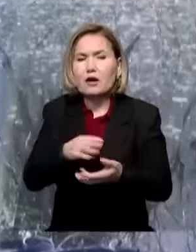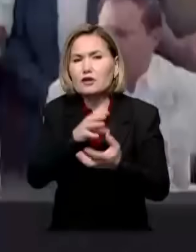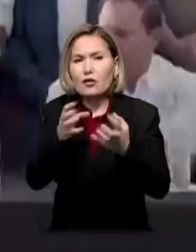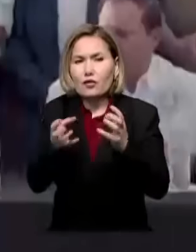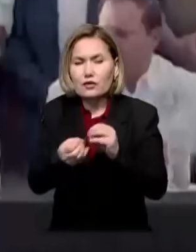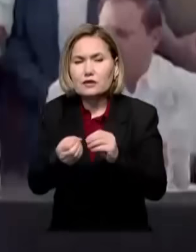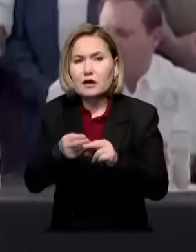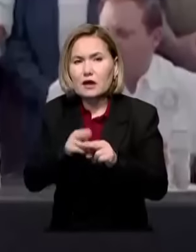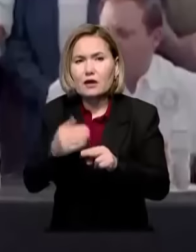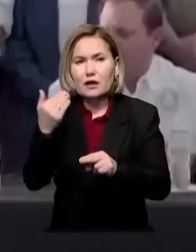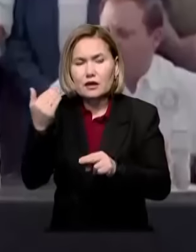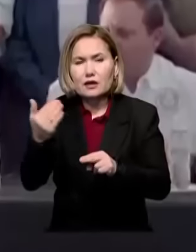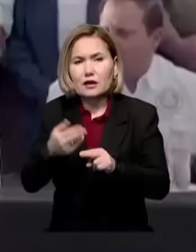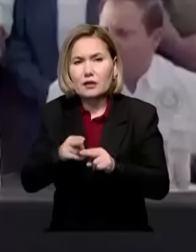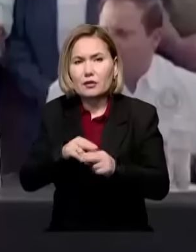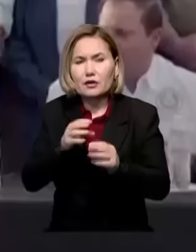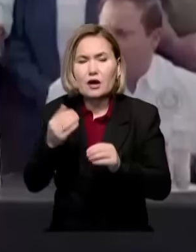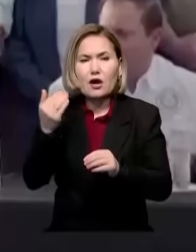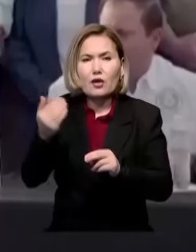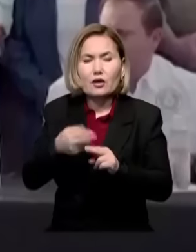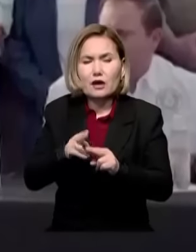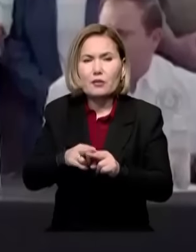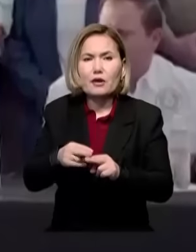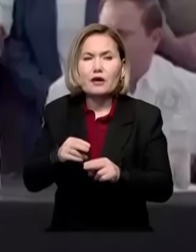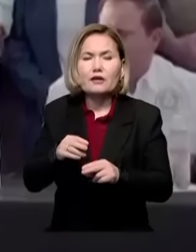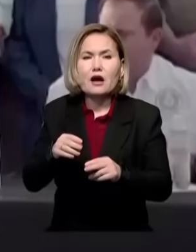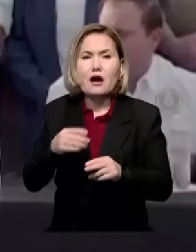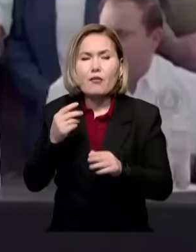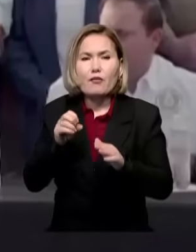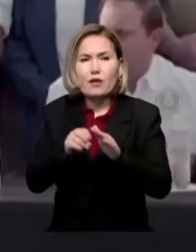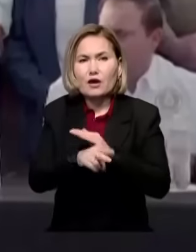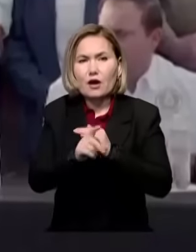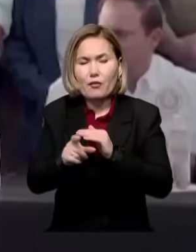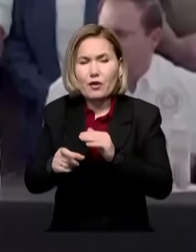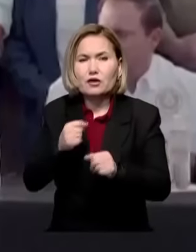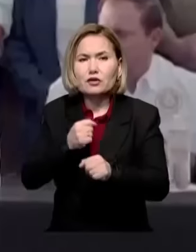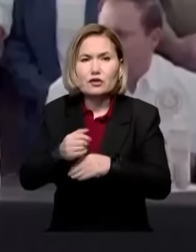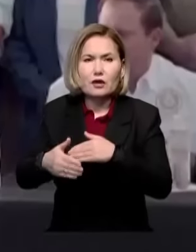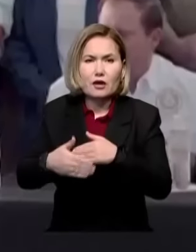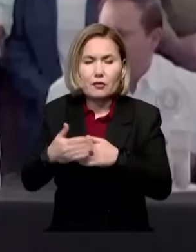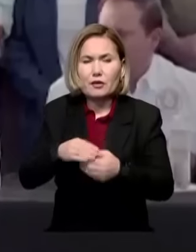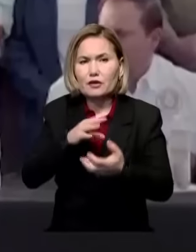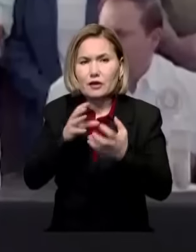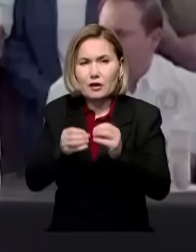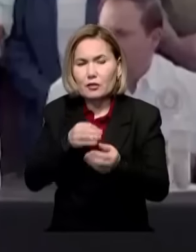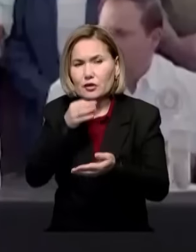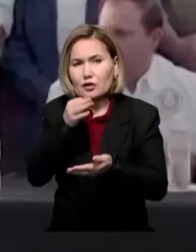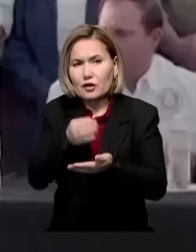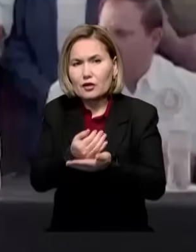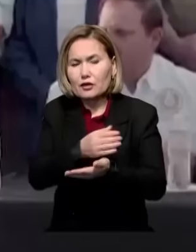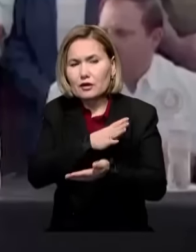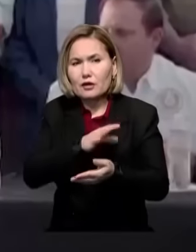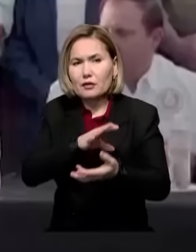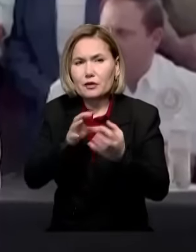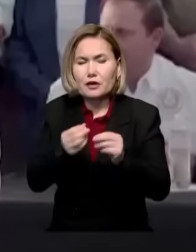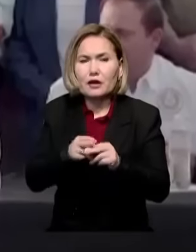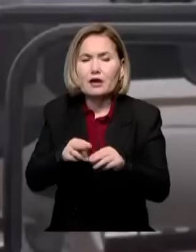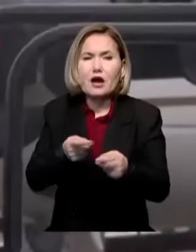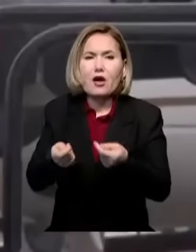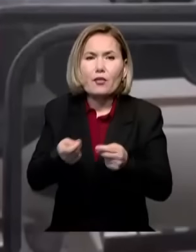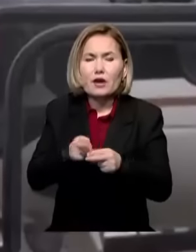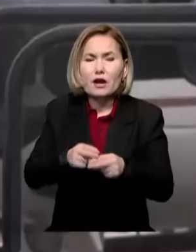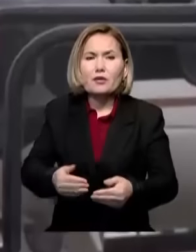түсті. Штат губернаторы Грег Эббот бұған босқындарға басқыншылық шараларын жариялау арқылы жауап берді. Ол федералды билік